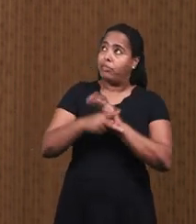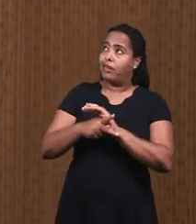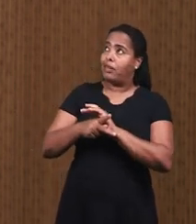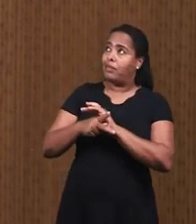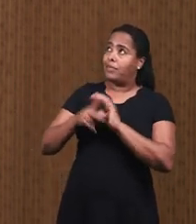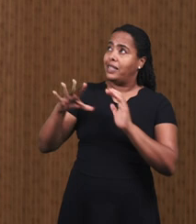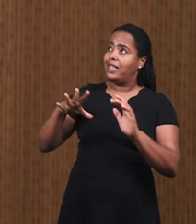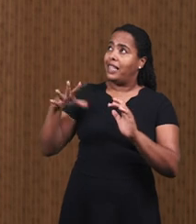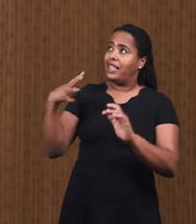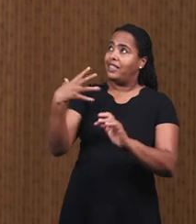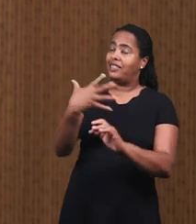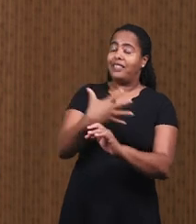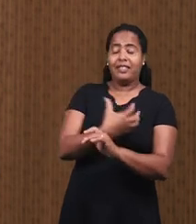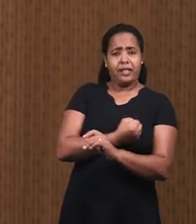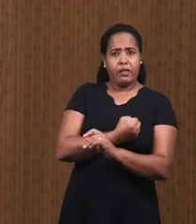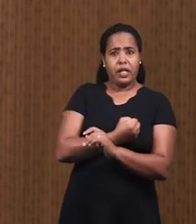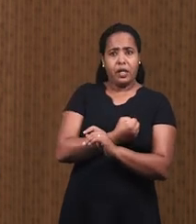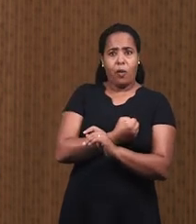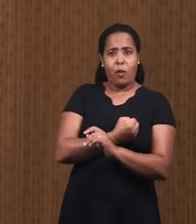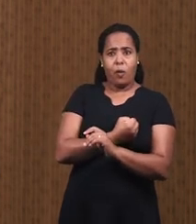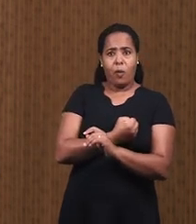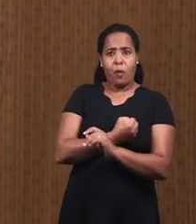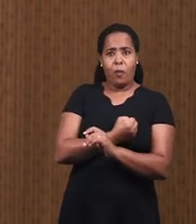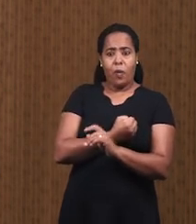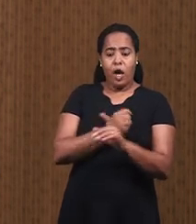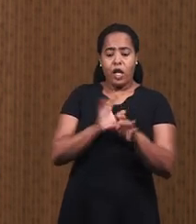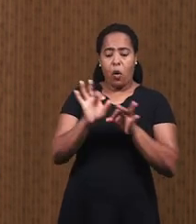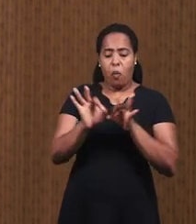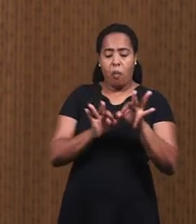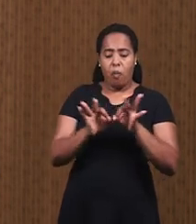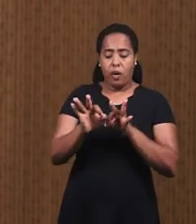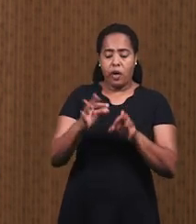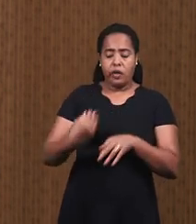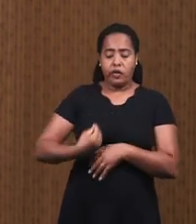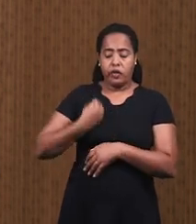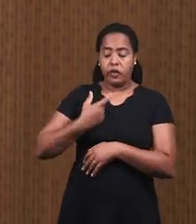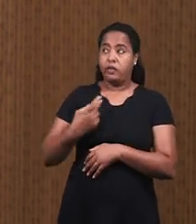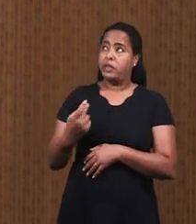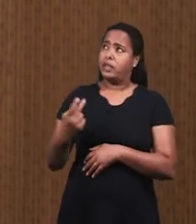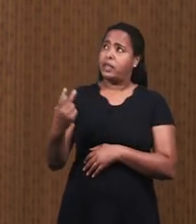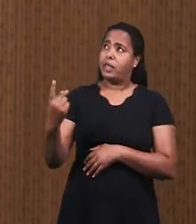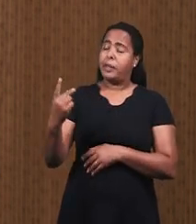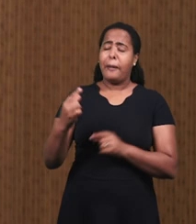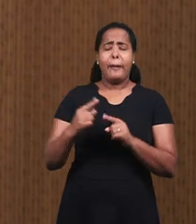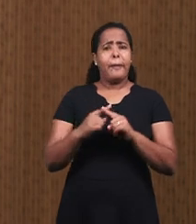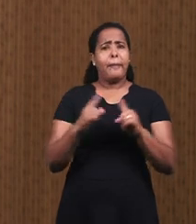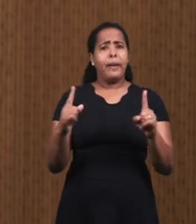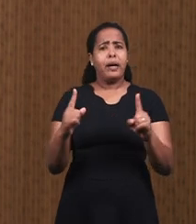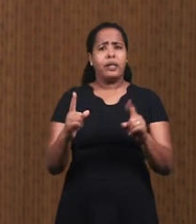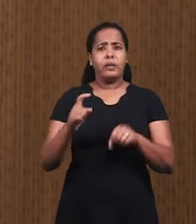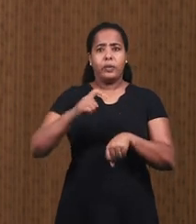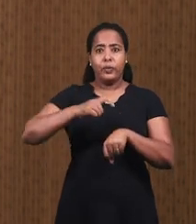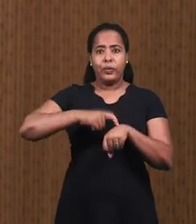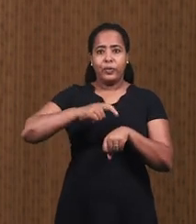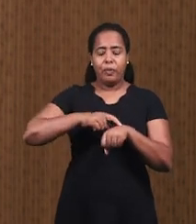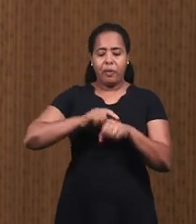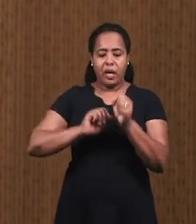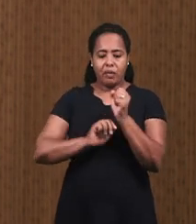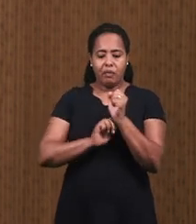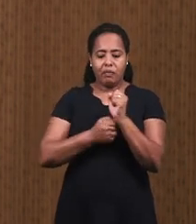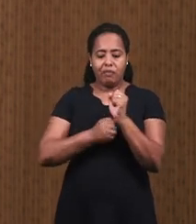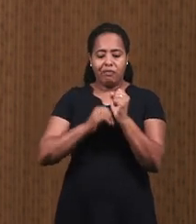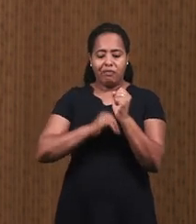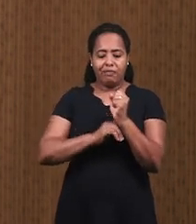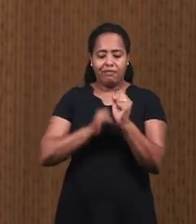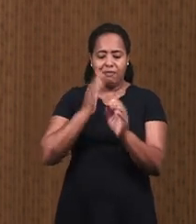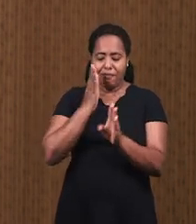une parole de la vie parce que le projet, c'est un projet de vie éternelle. Mais quand vous